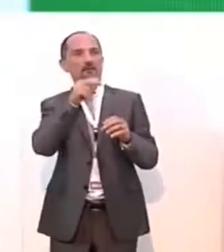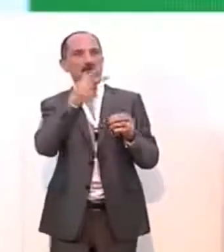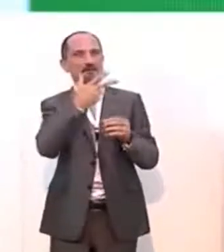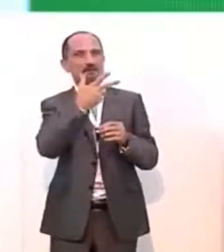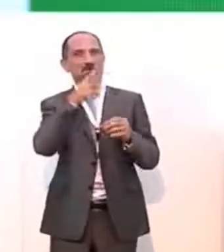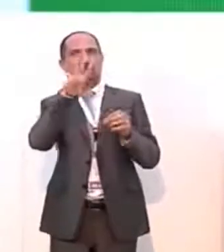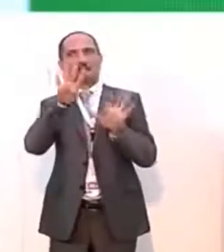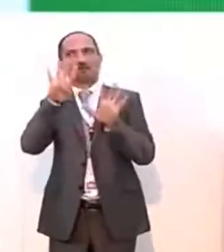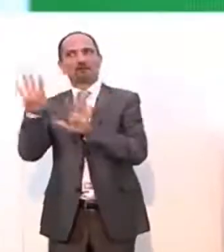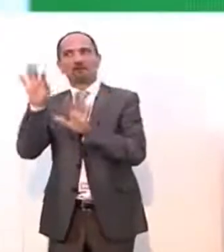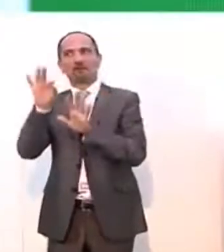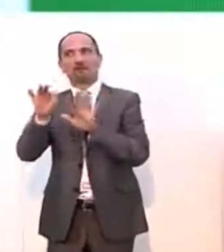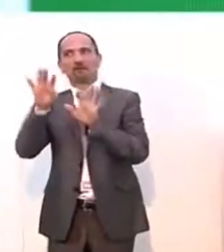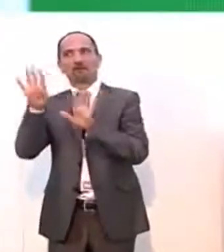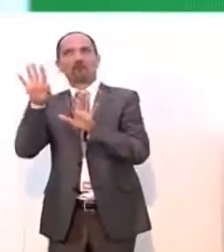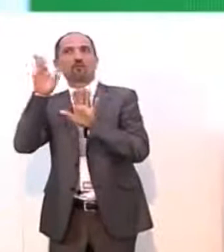Il